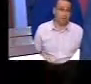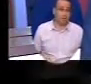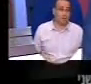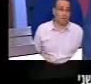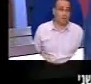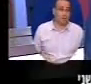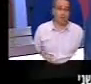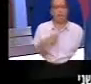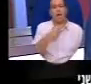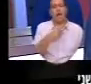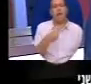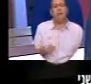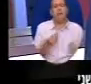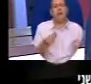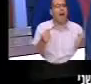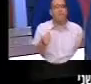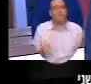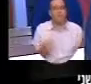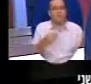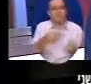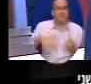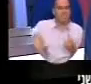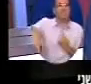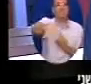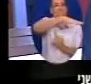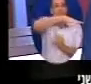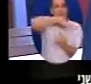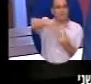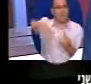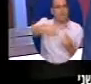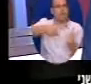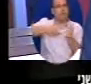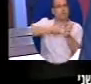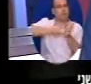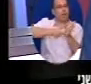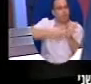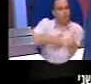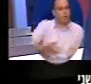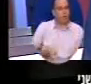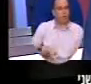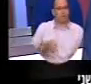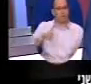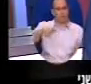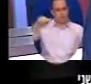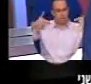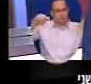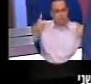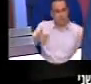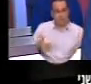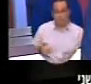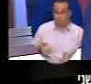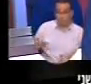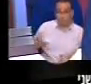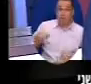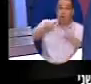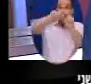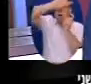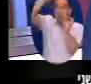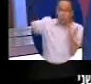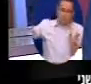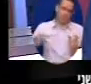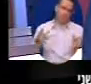לא, אמצעי ההבטחה הם דווקא סביבתיים, טכנולוגיים, מצלמות. מגנומטר? סליחה? עוברים מגנומטר?